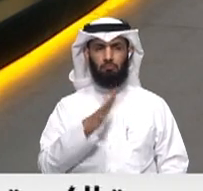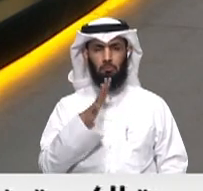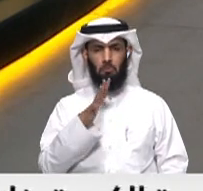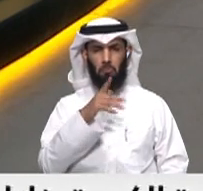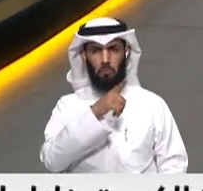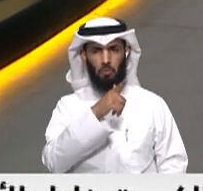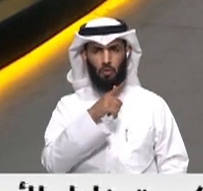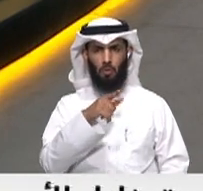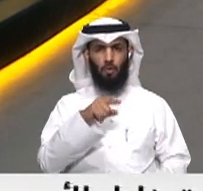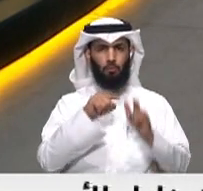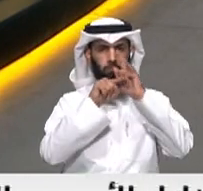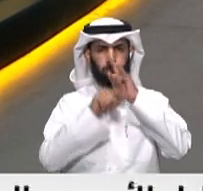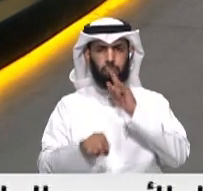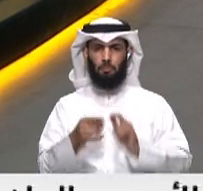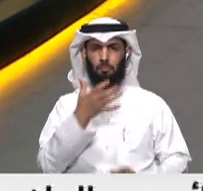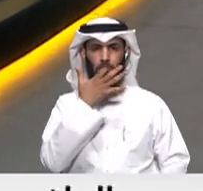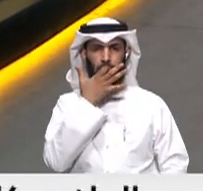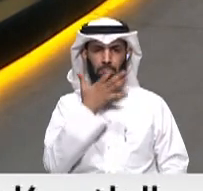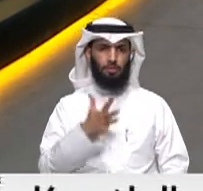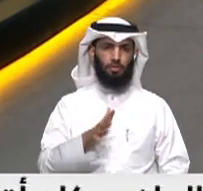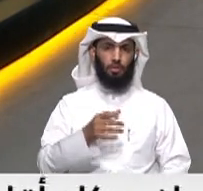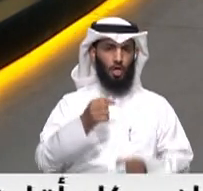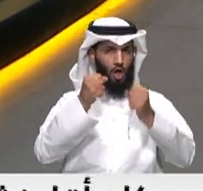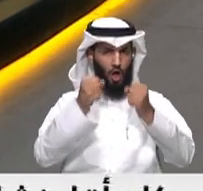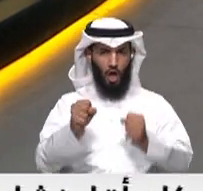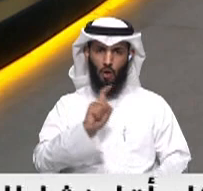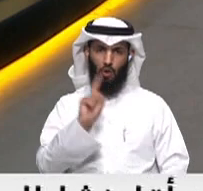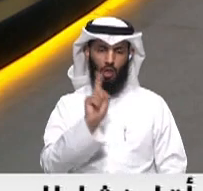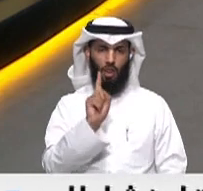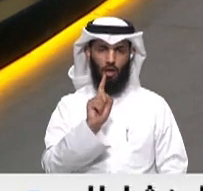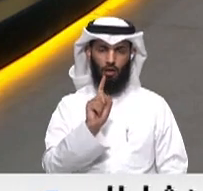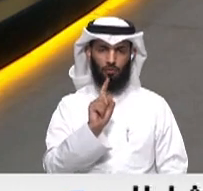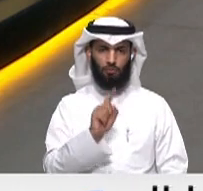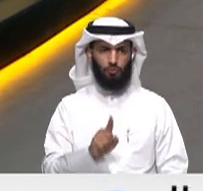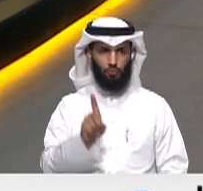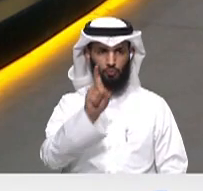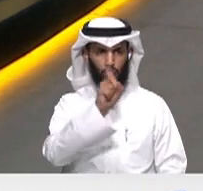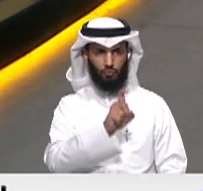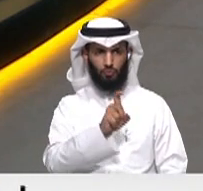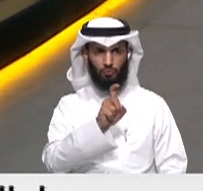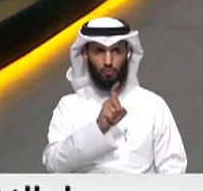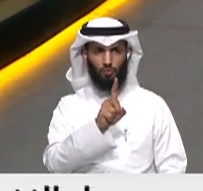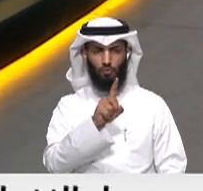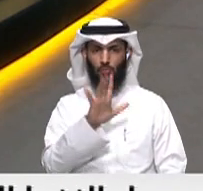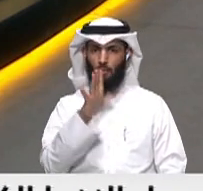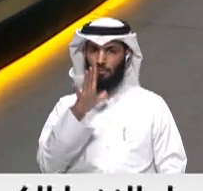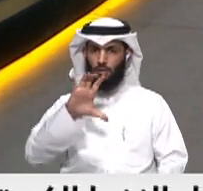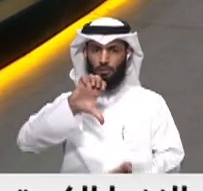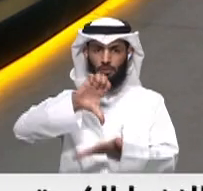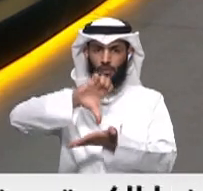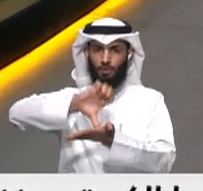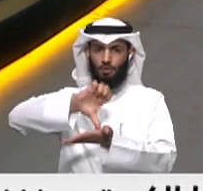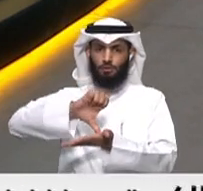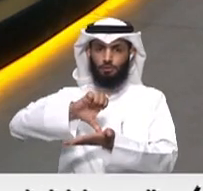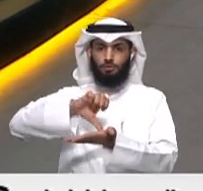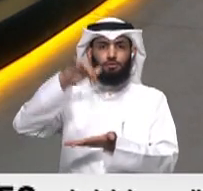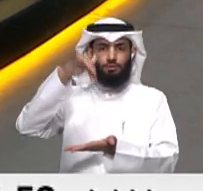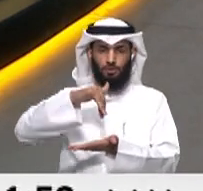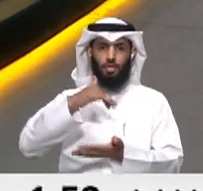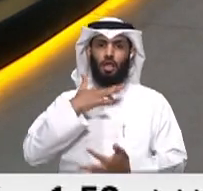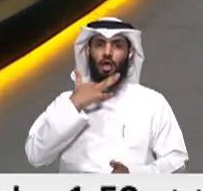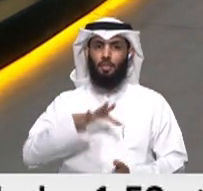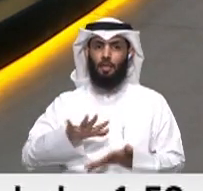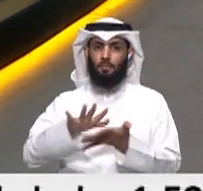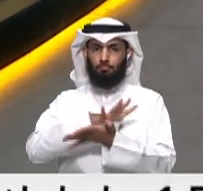هجوم محدود للغاية، ولكن بالتأكيد هو له تداعيات على الداخل الإيراني وأيضا